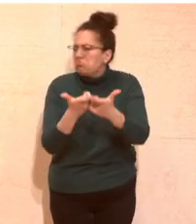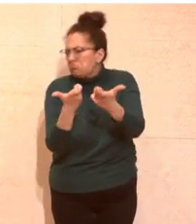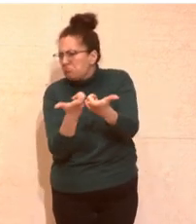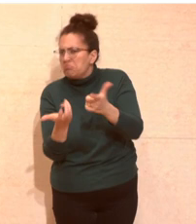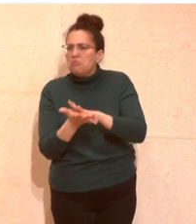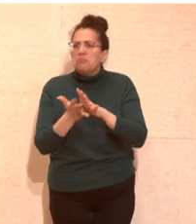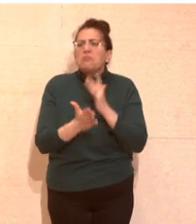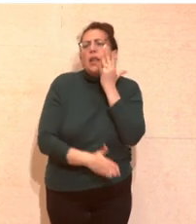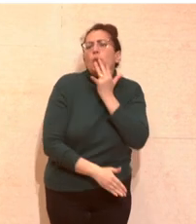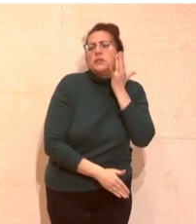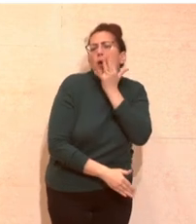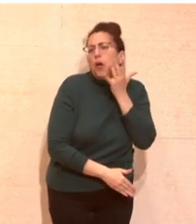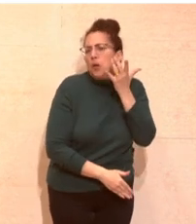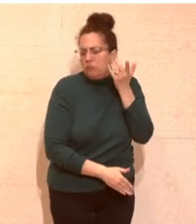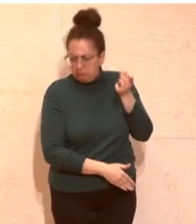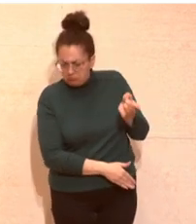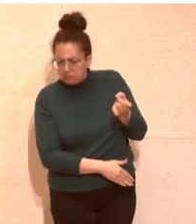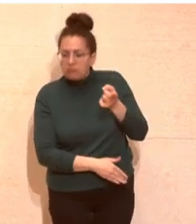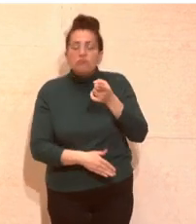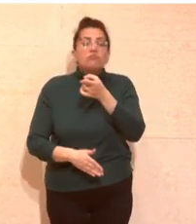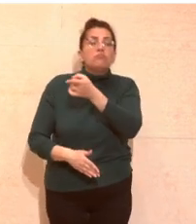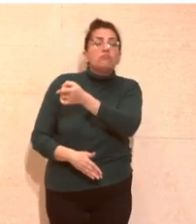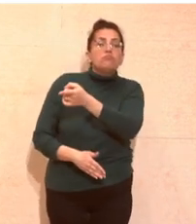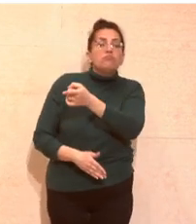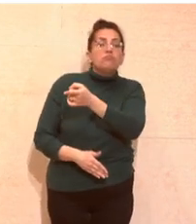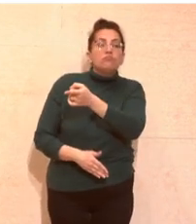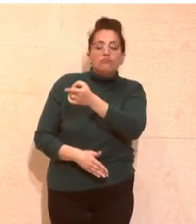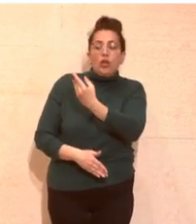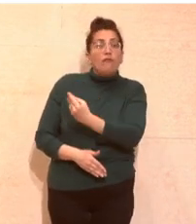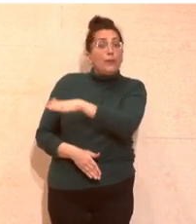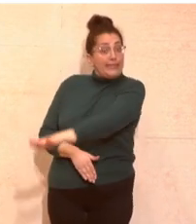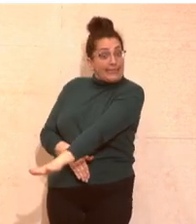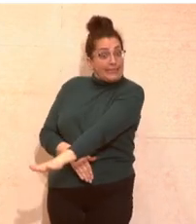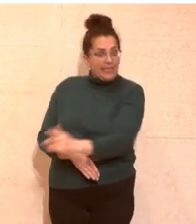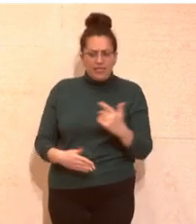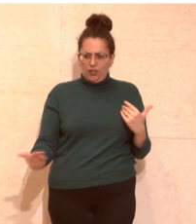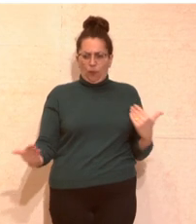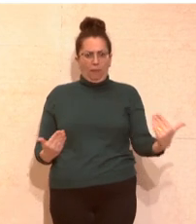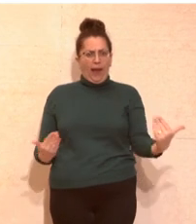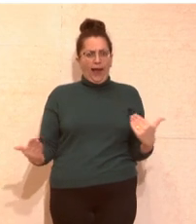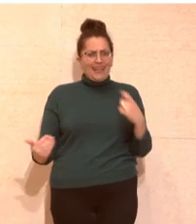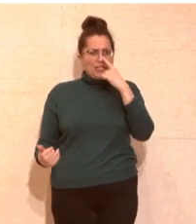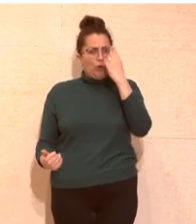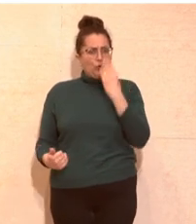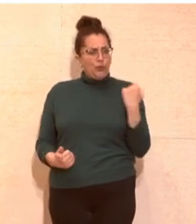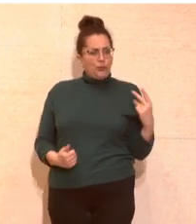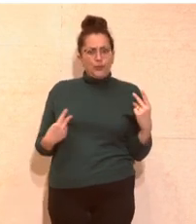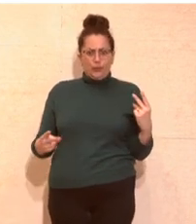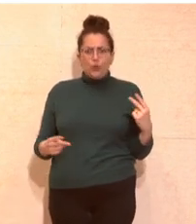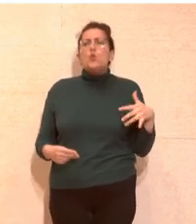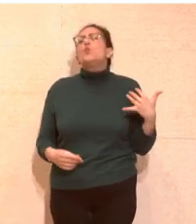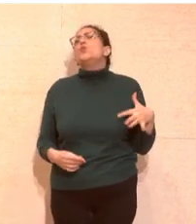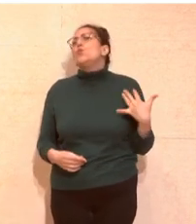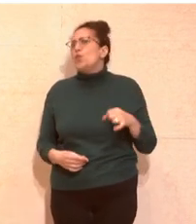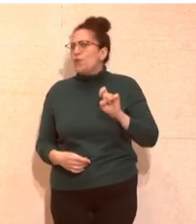le teenager, chez l'adolescent pardon, et le jeune plus jeune enfant, on va avoir des besoins qui vont être importants et qui vont